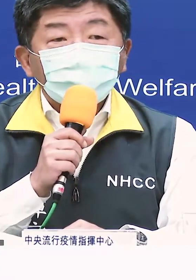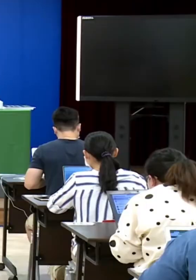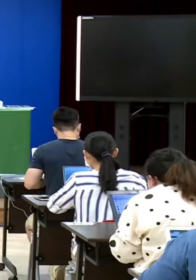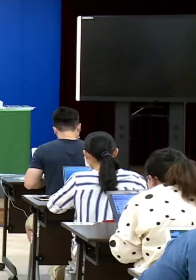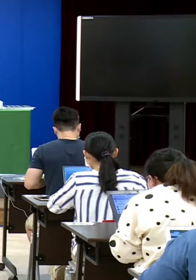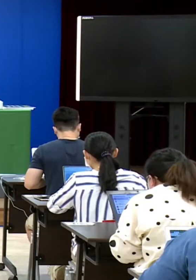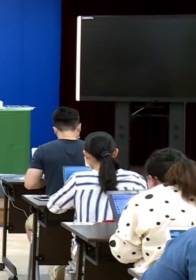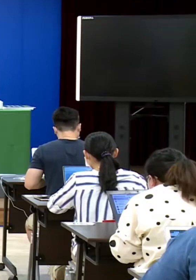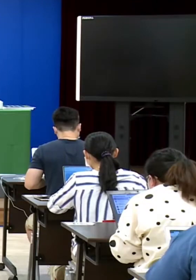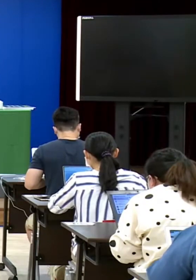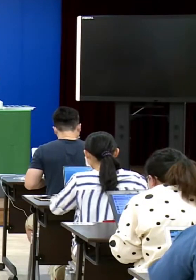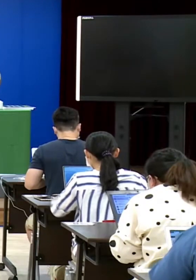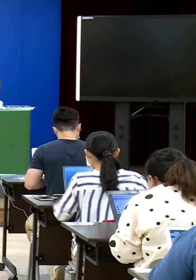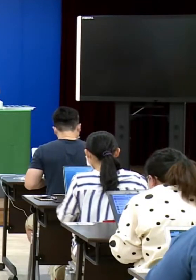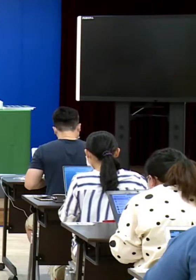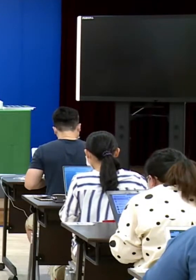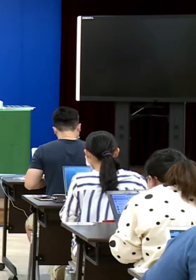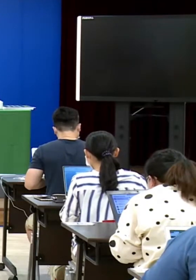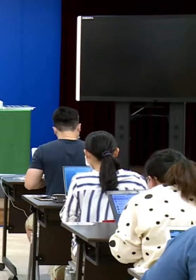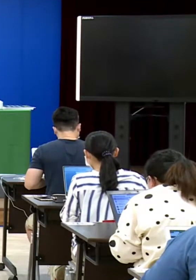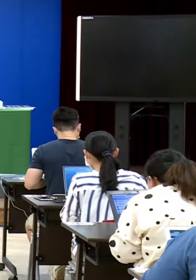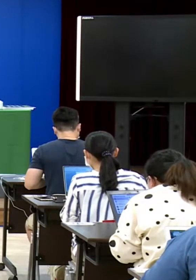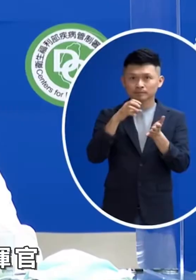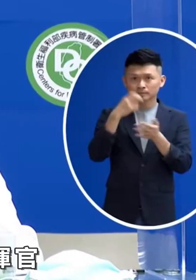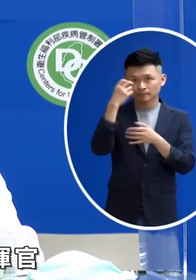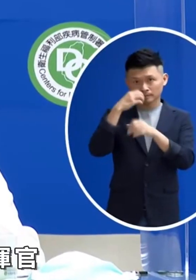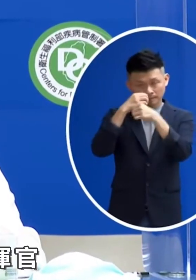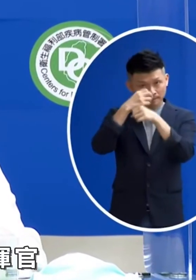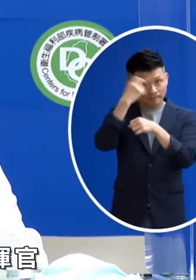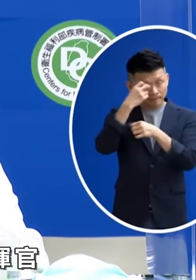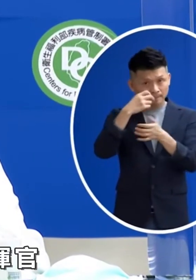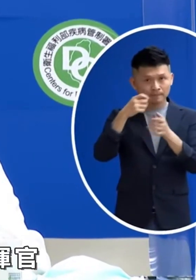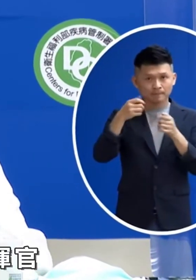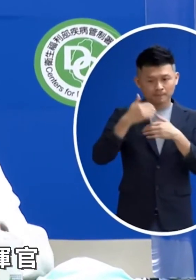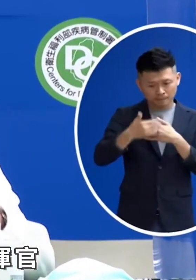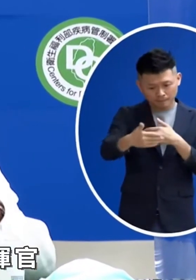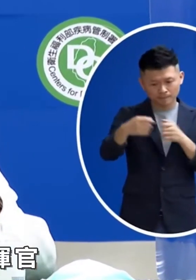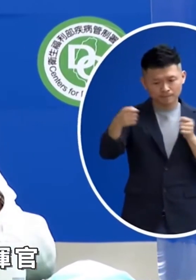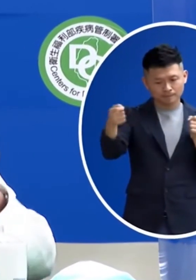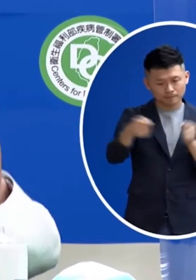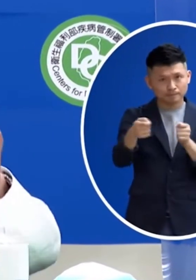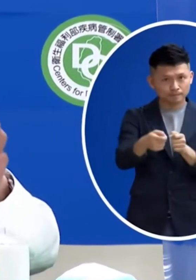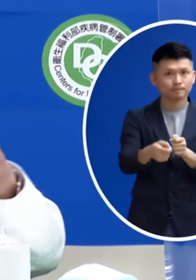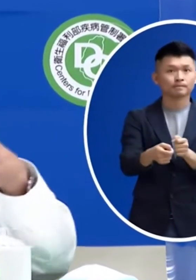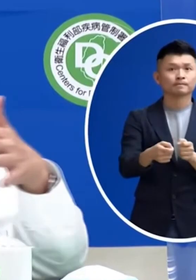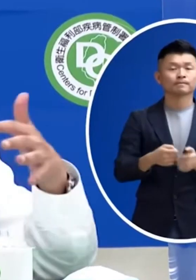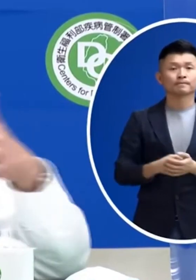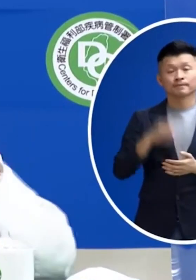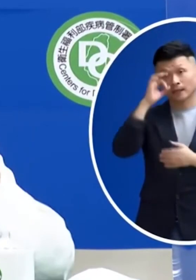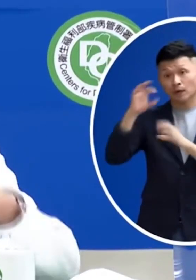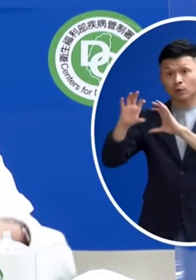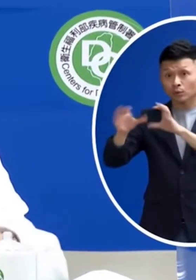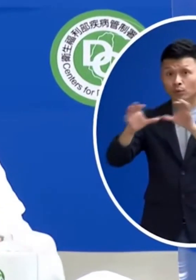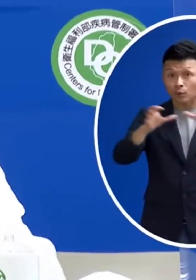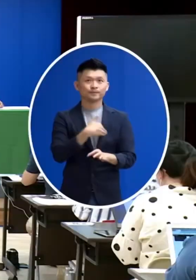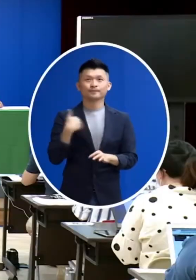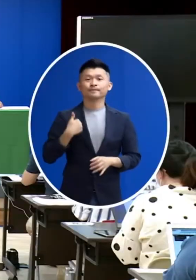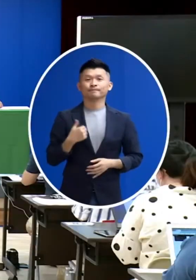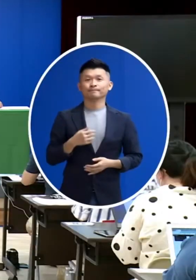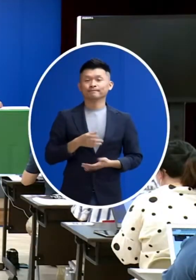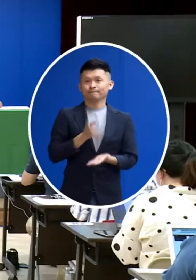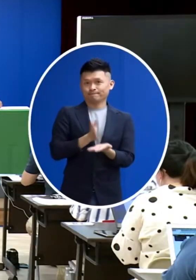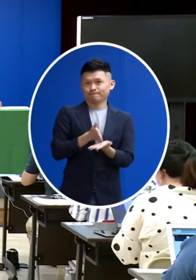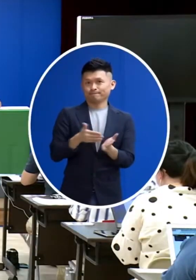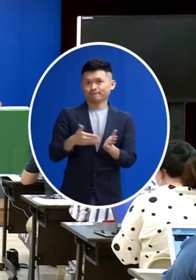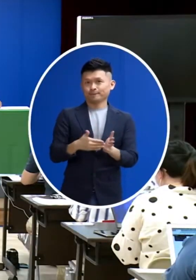例。 140天，164场记者会，中央流行疫情指挥中心指挥官卫福部长陈时中，当